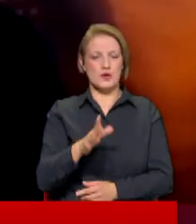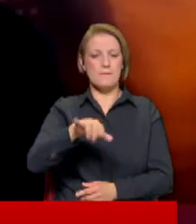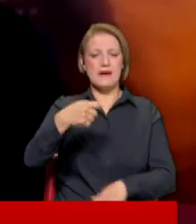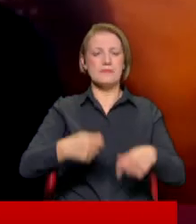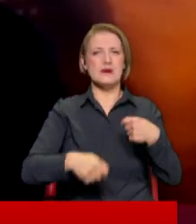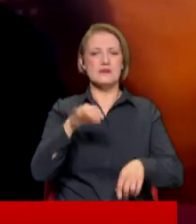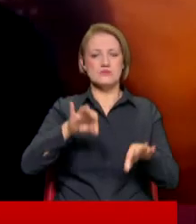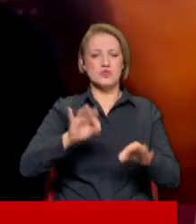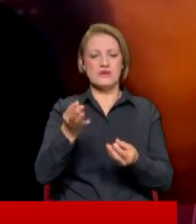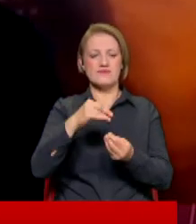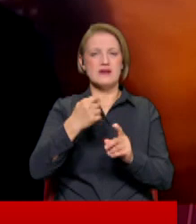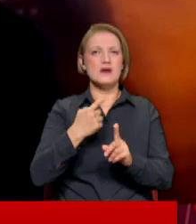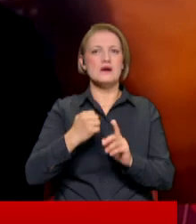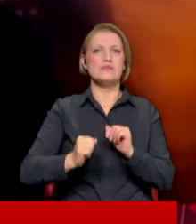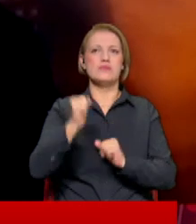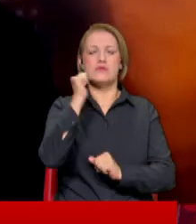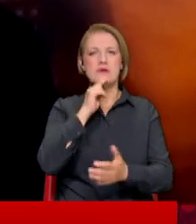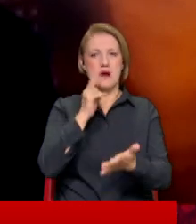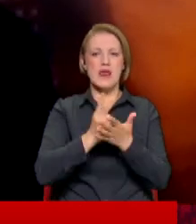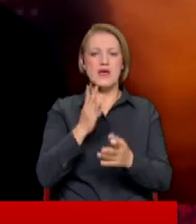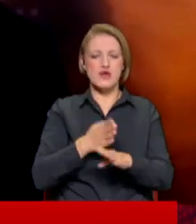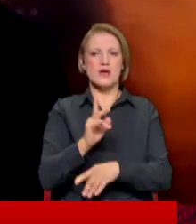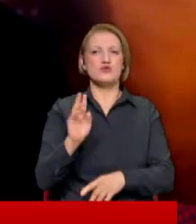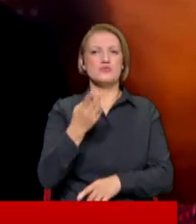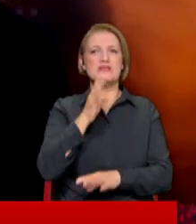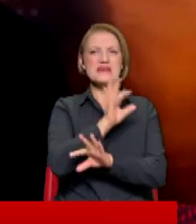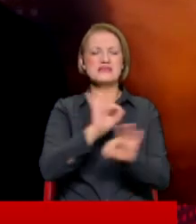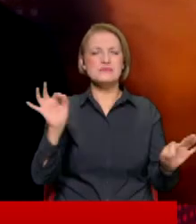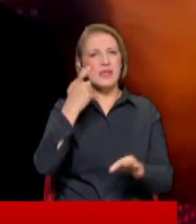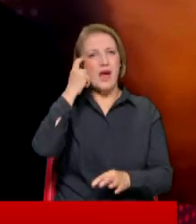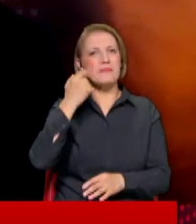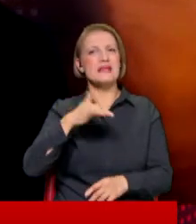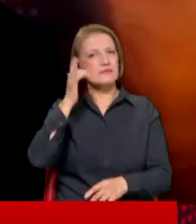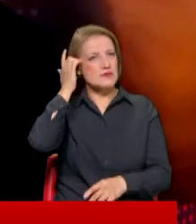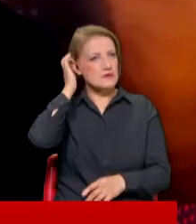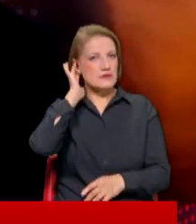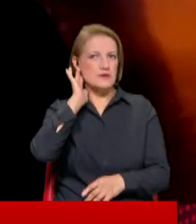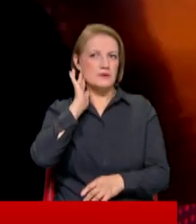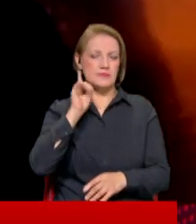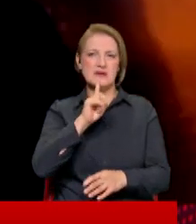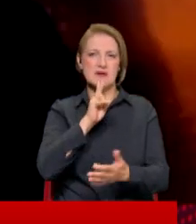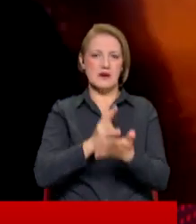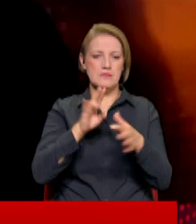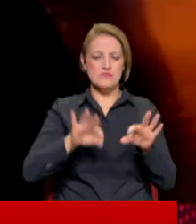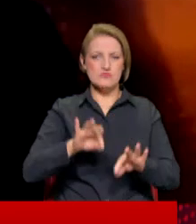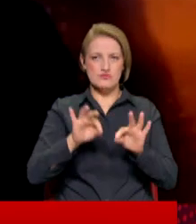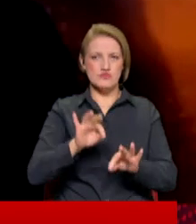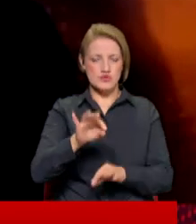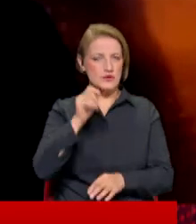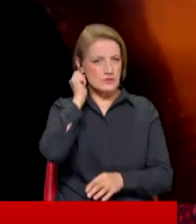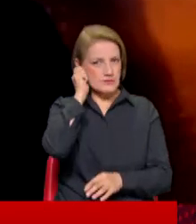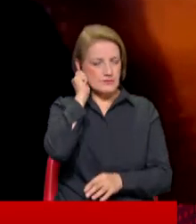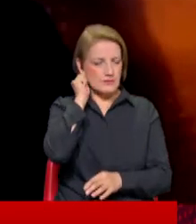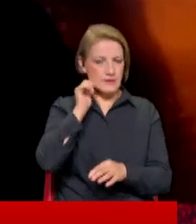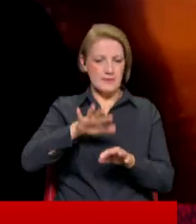Merkez Bankası'nın bugünkü faiz artırım kararı gerçekten sürprizdi. Hiç kimsenin öngörmediği bir karardı. Bugünkü adım tabii ki cesur bir